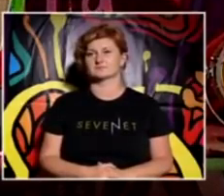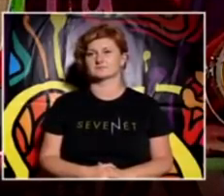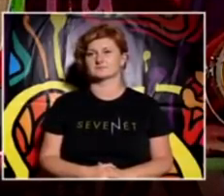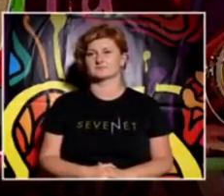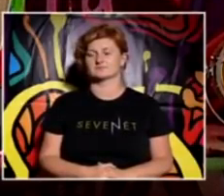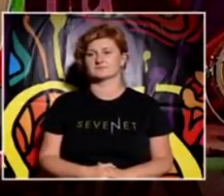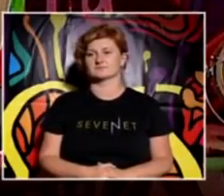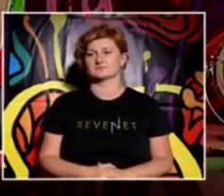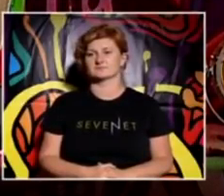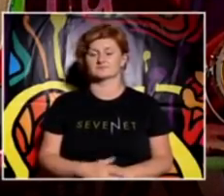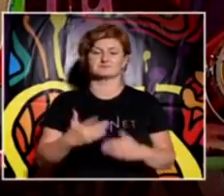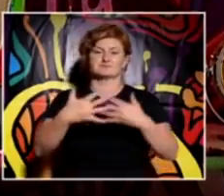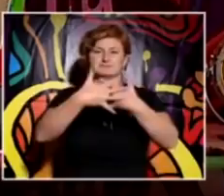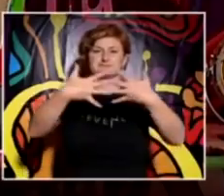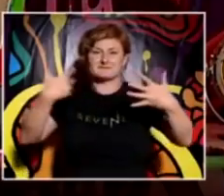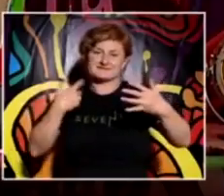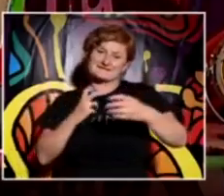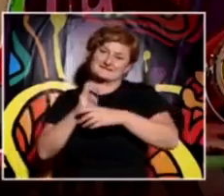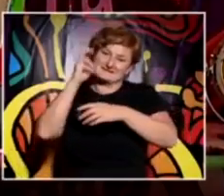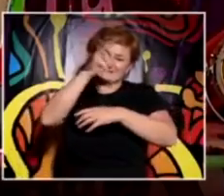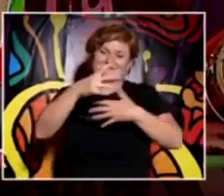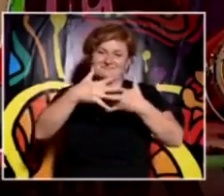Gdyby nie barierki, skoczyłbym do ciebie.